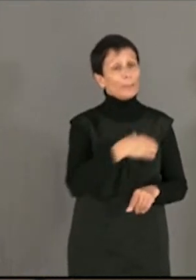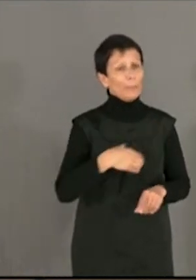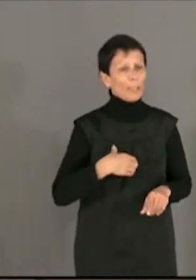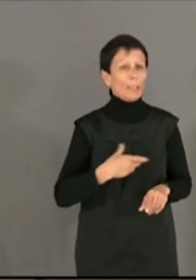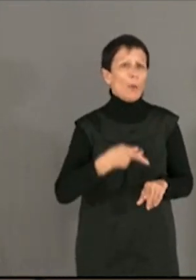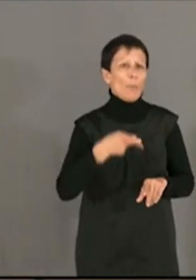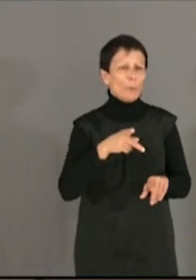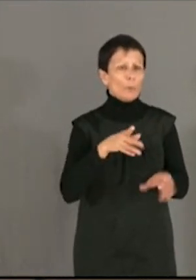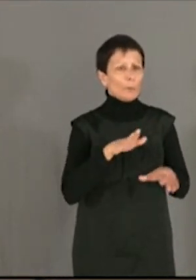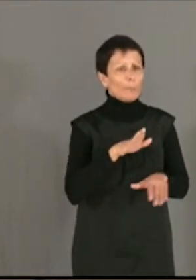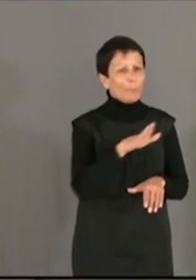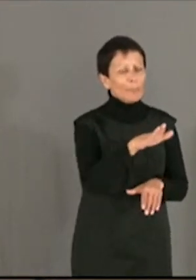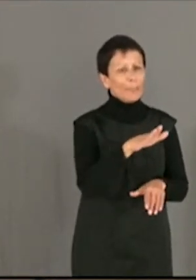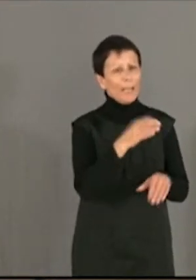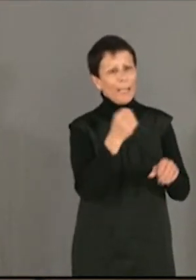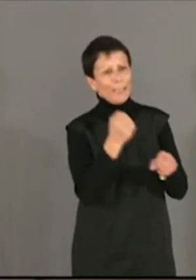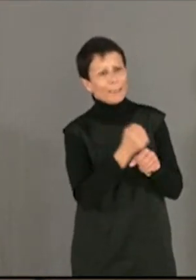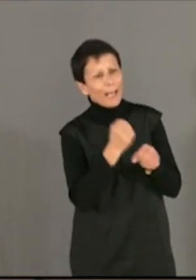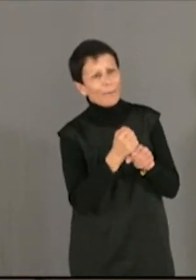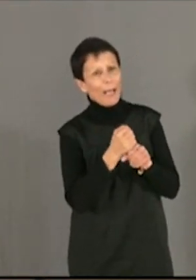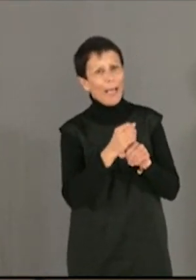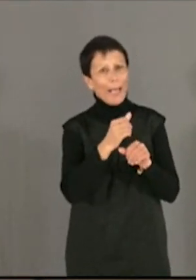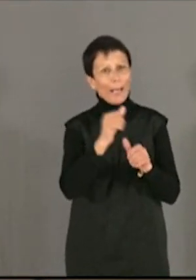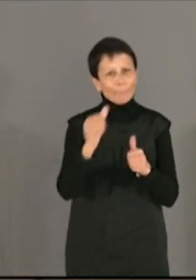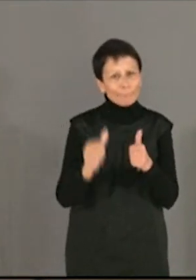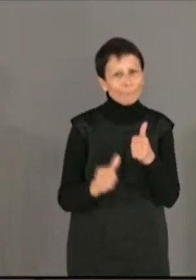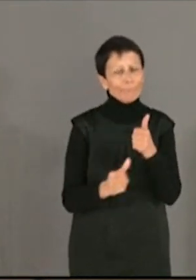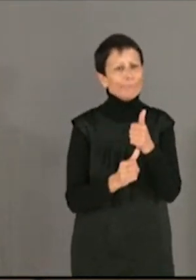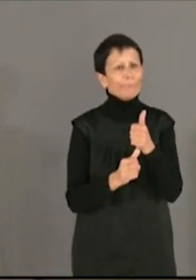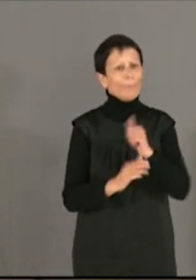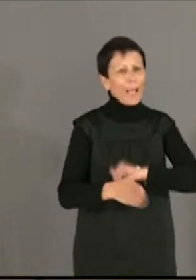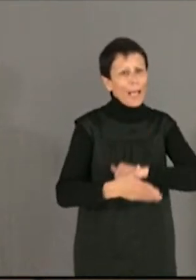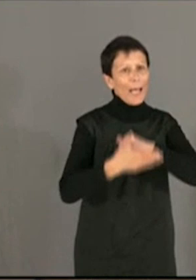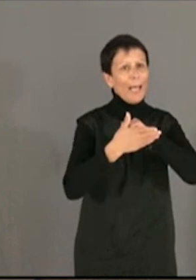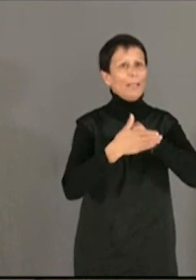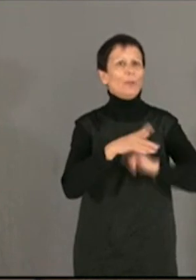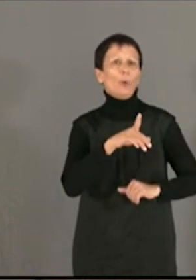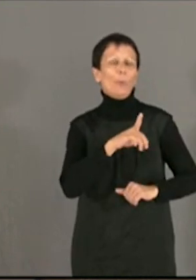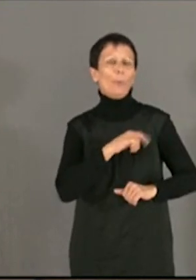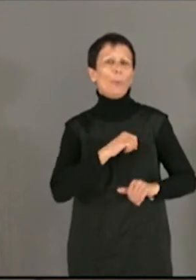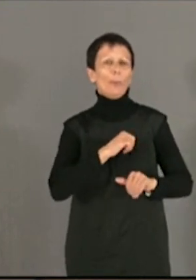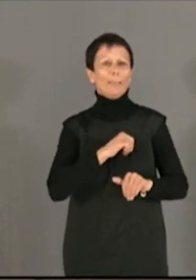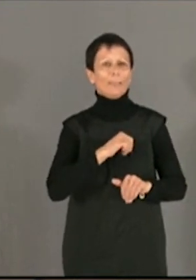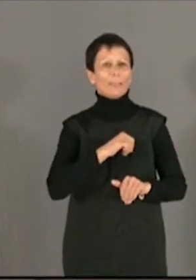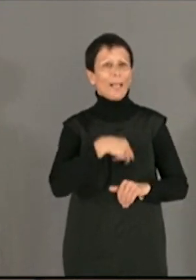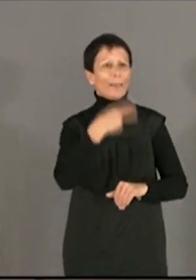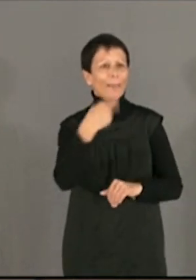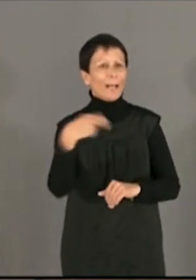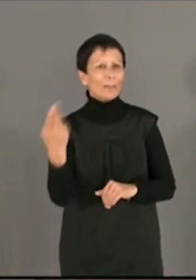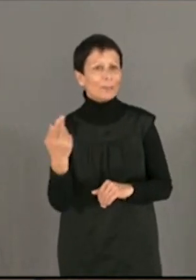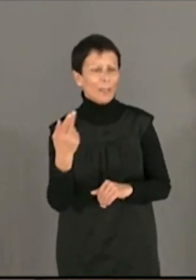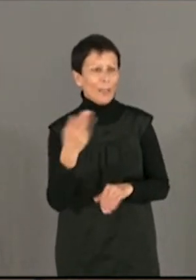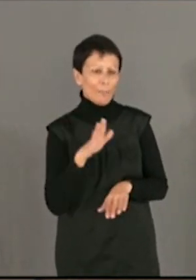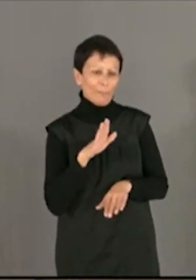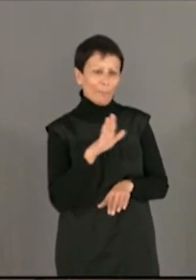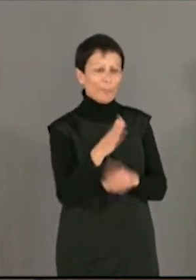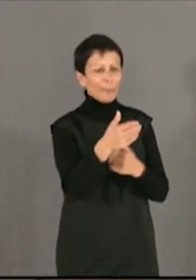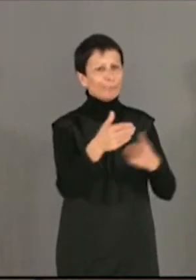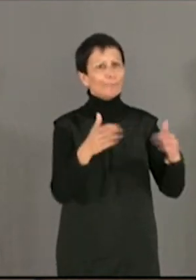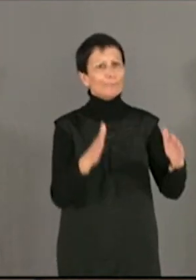peut, épauler l'action de la police nationale, épauler dans le cadre qui est le sien, dans le